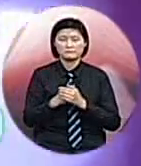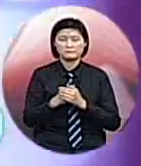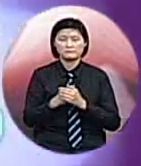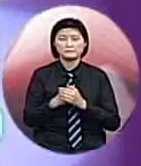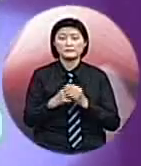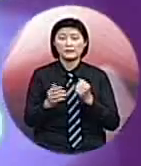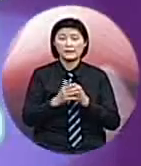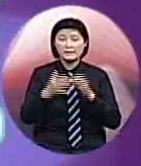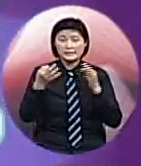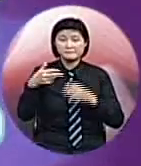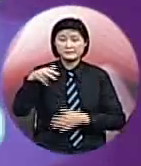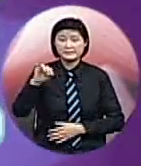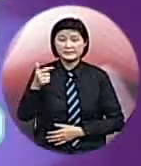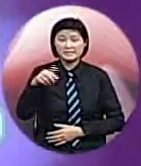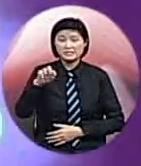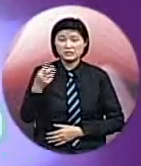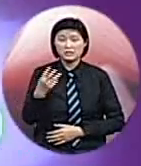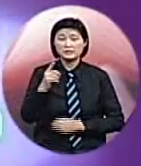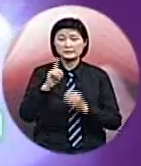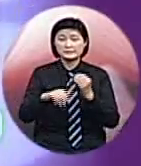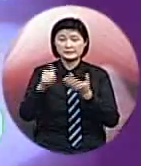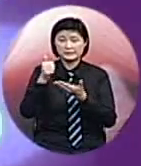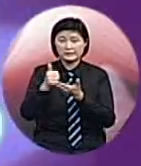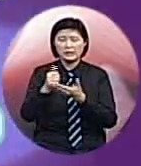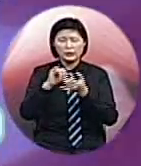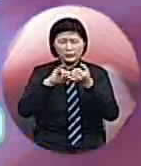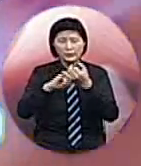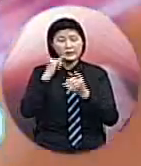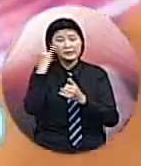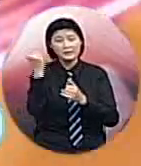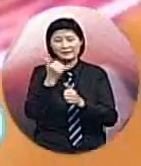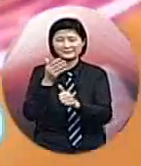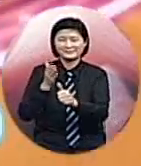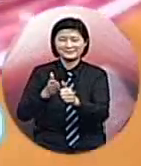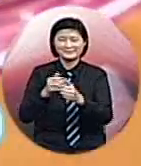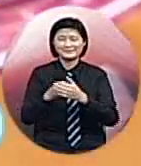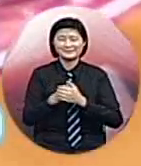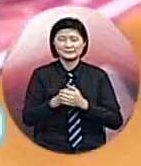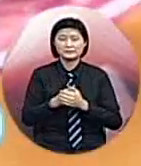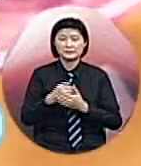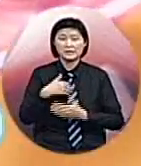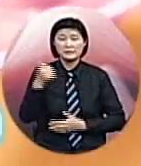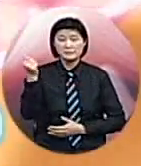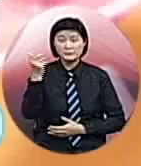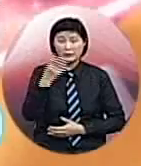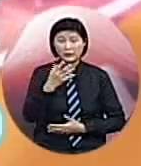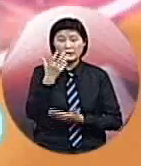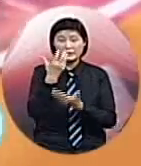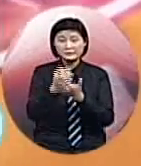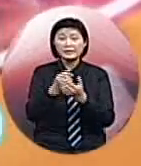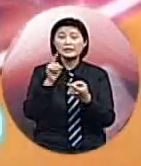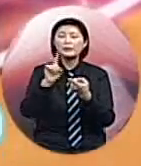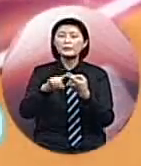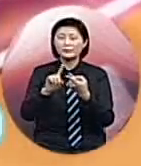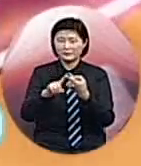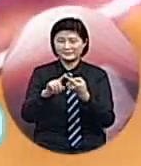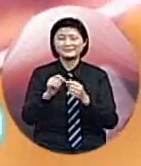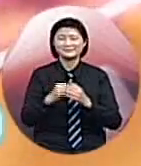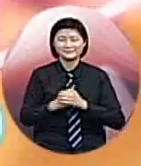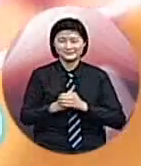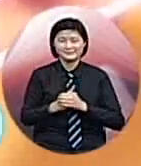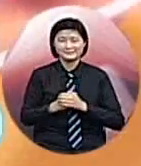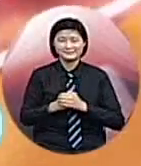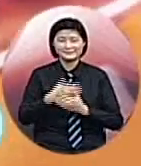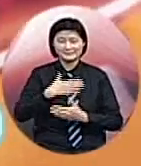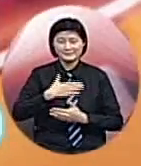그 김진철 스님 꼭 예. 우리 어머니한테 연락 좀 해주시기만 예. 고맙겠습니다. 우리 번호는 거기 저장돼 있을 겁니다. 예예예. 예. 네네.